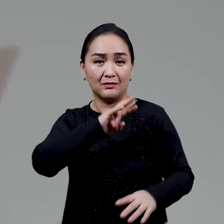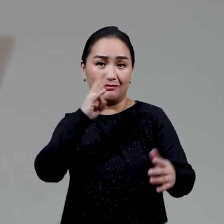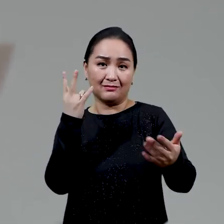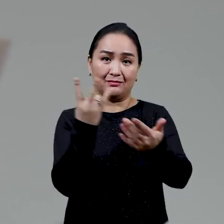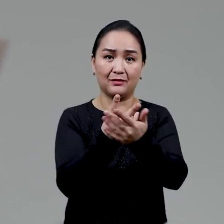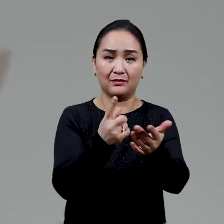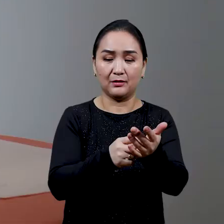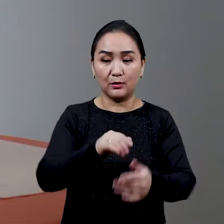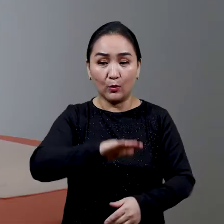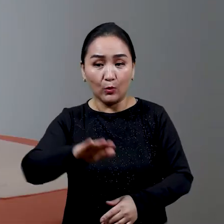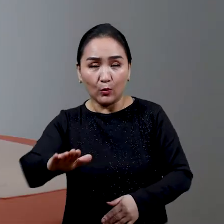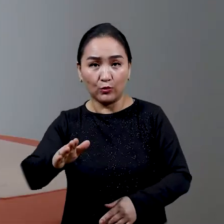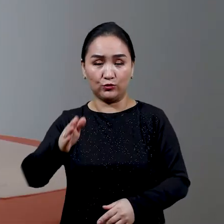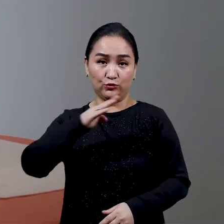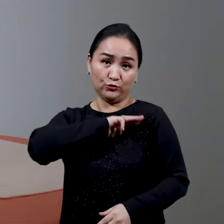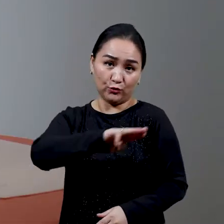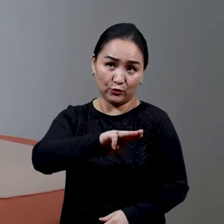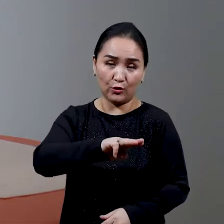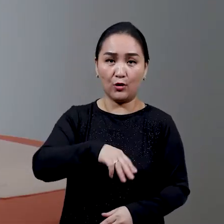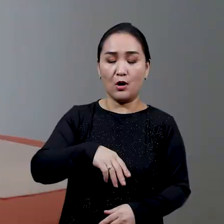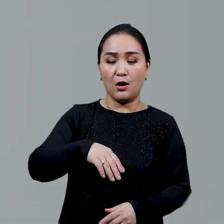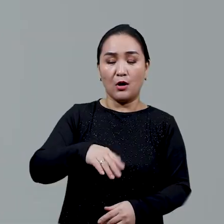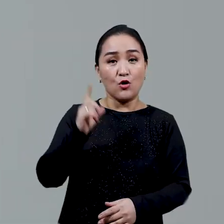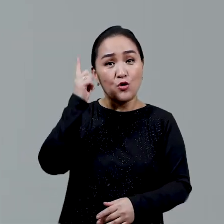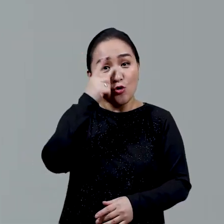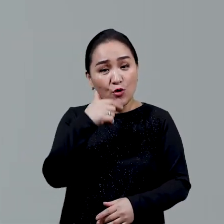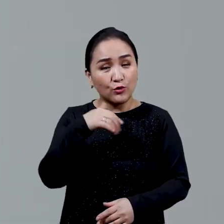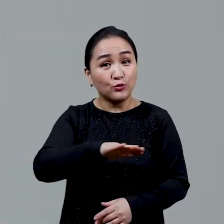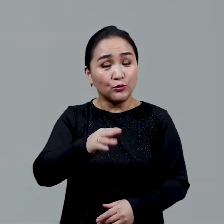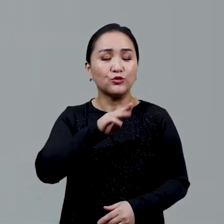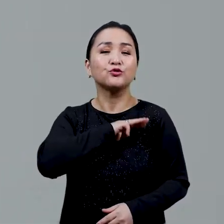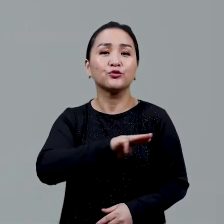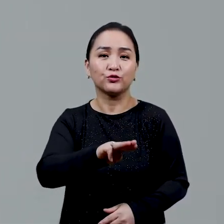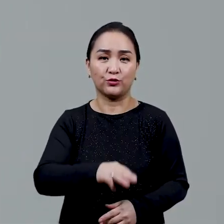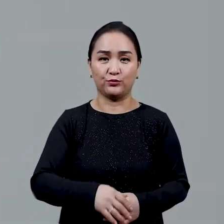Ирээдүй хожихо төлөө үр хөхөд хөрдөм дүүнэр ха төлөө.